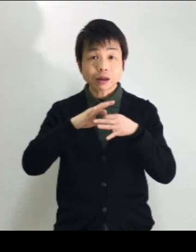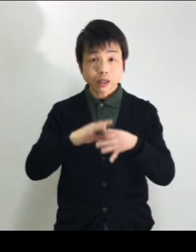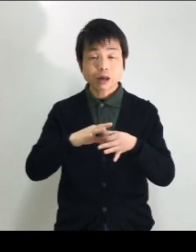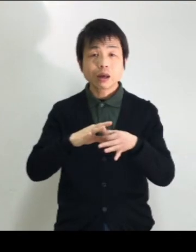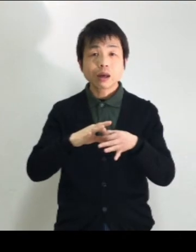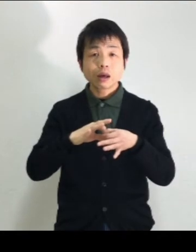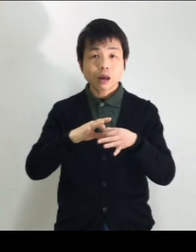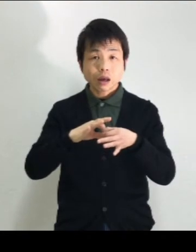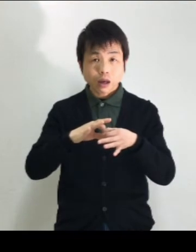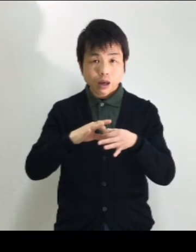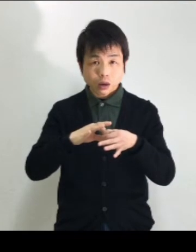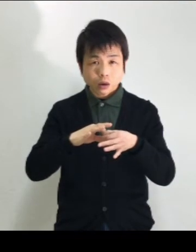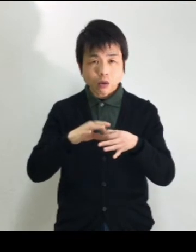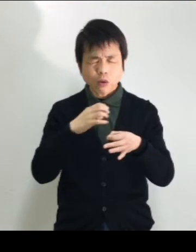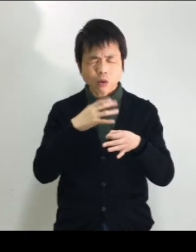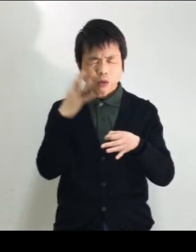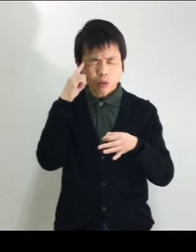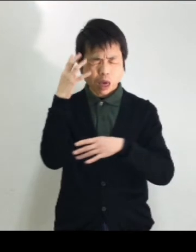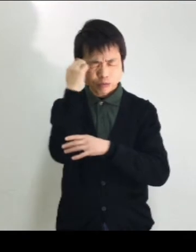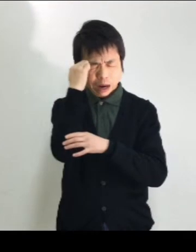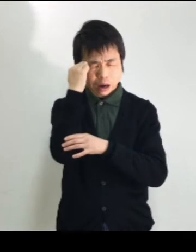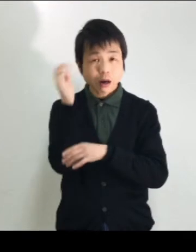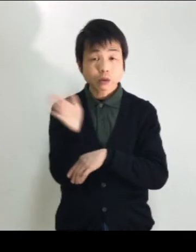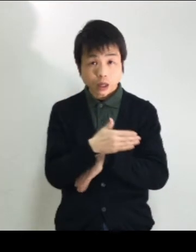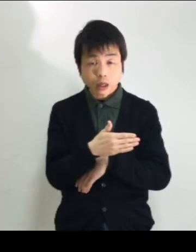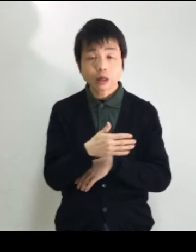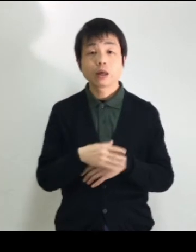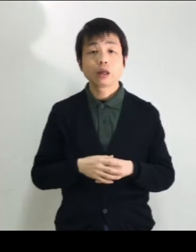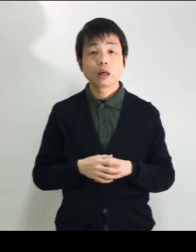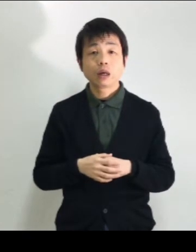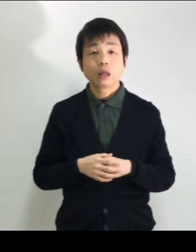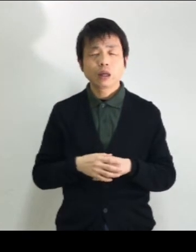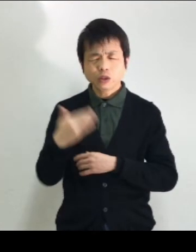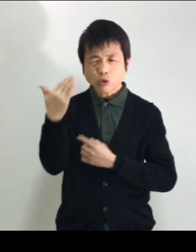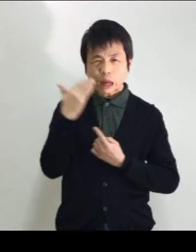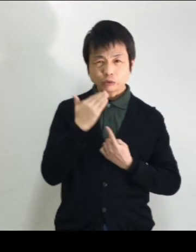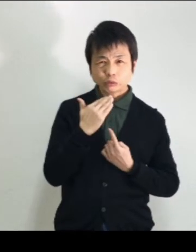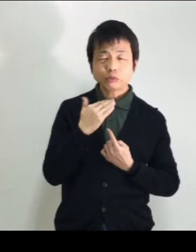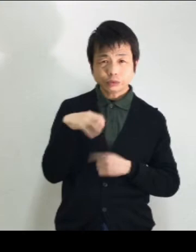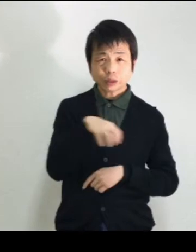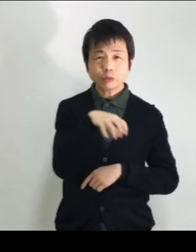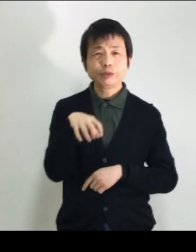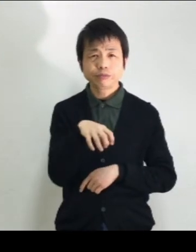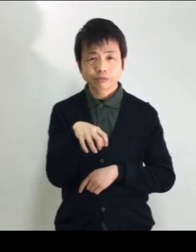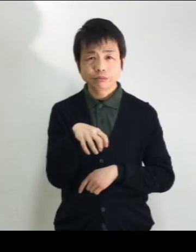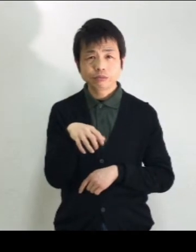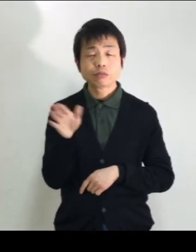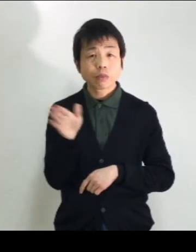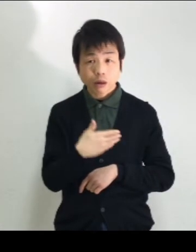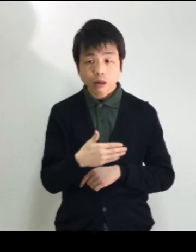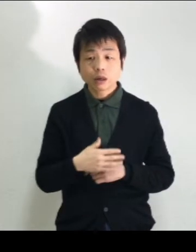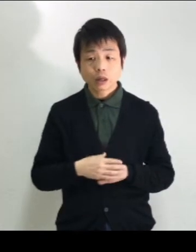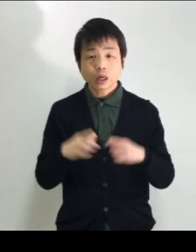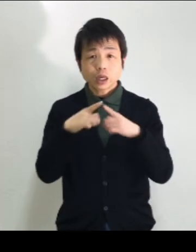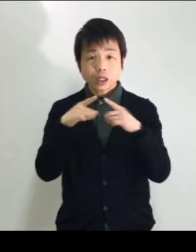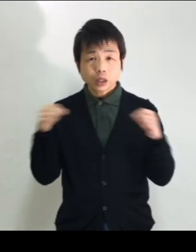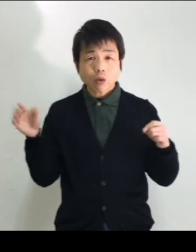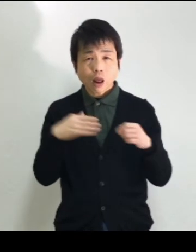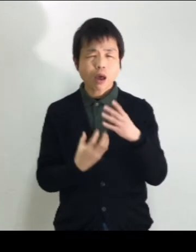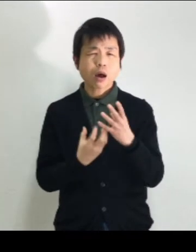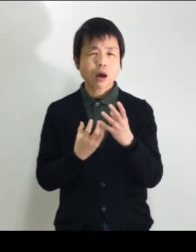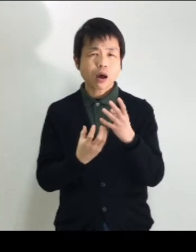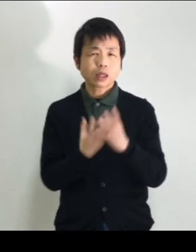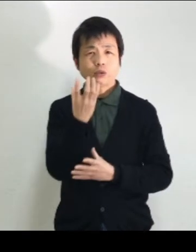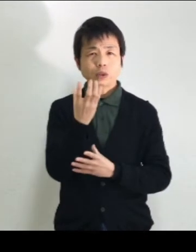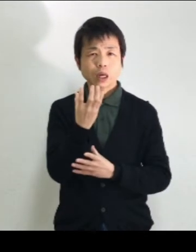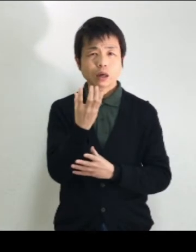関してのそのトラウマだったり、まあ、抑圧っていうところから日本に行った時から始ま